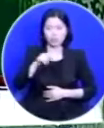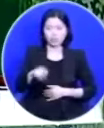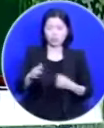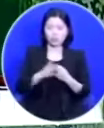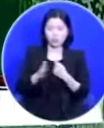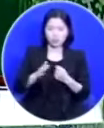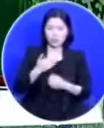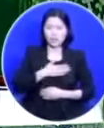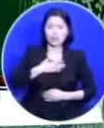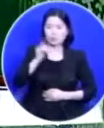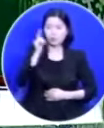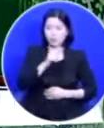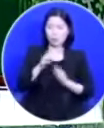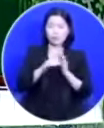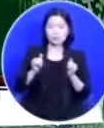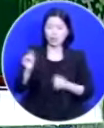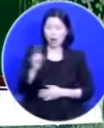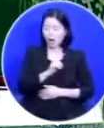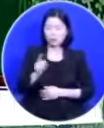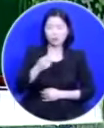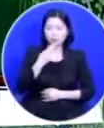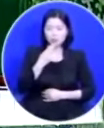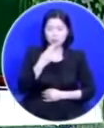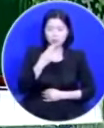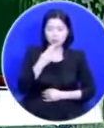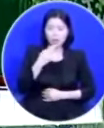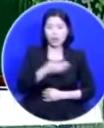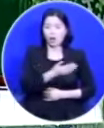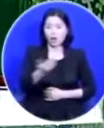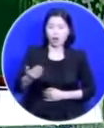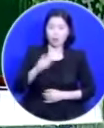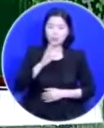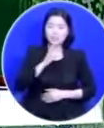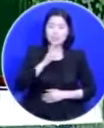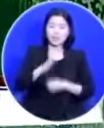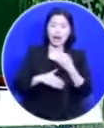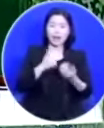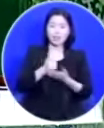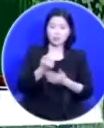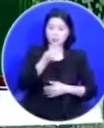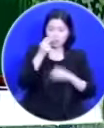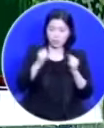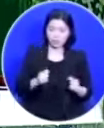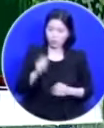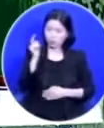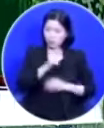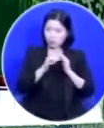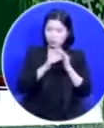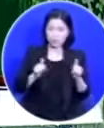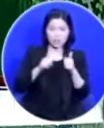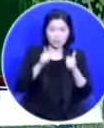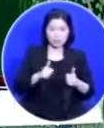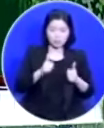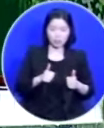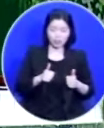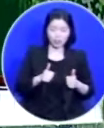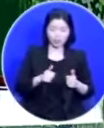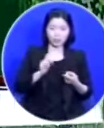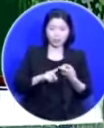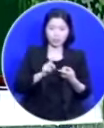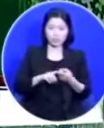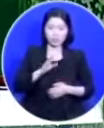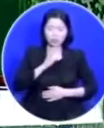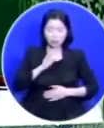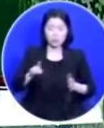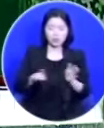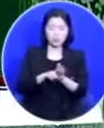없잖아요 여러분 진짜 하나님의 살아계시고 하나님은 악한 자를 심판하신다는 사실을 정말 믿는다면